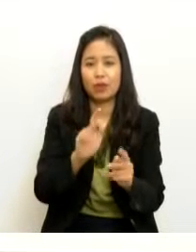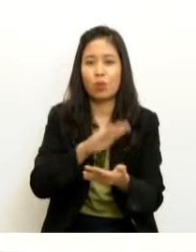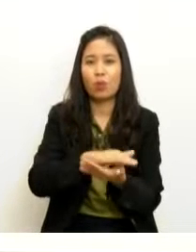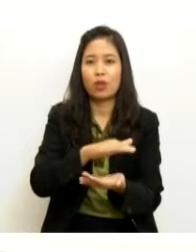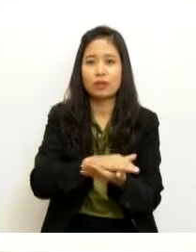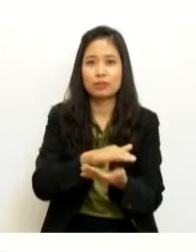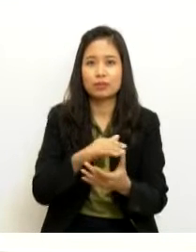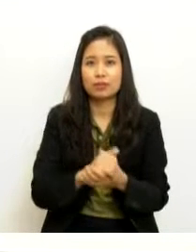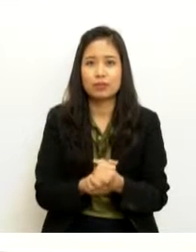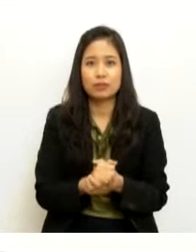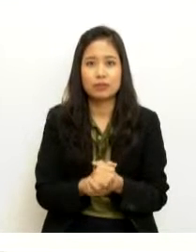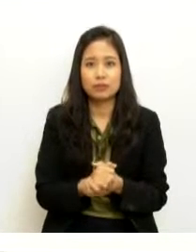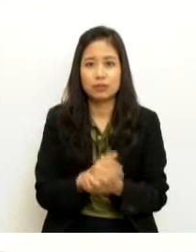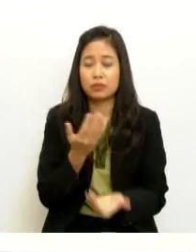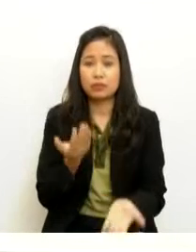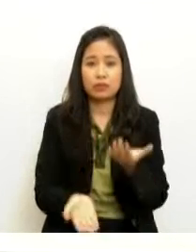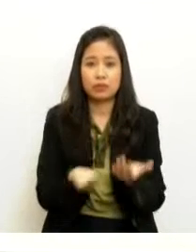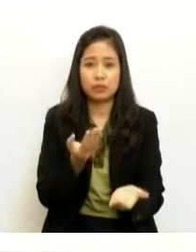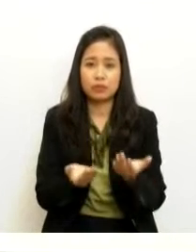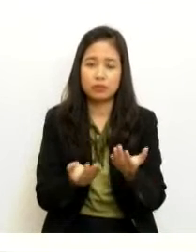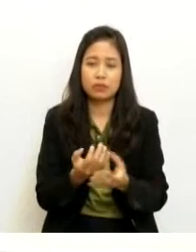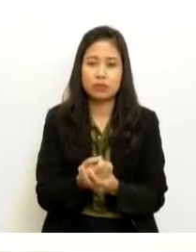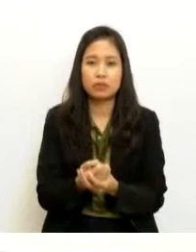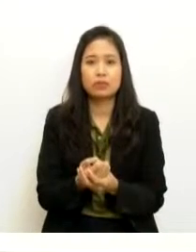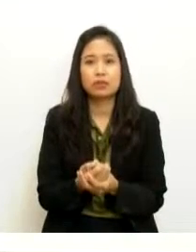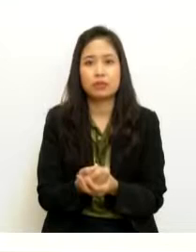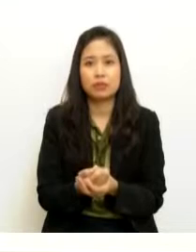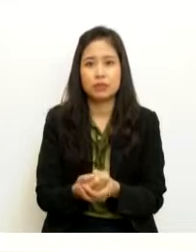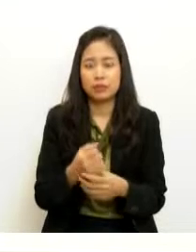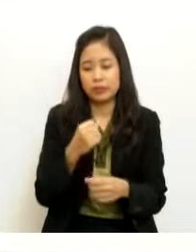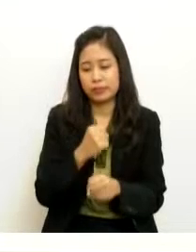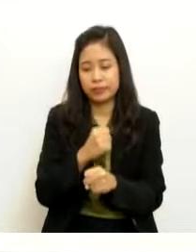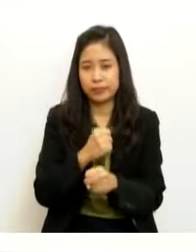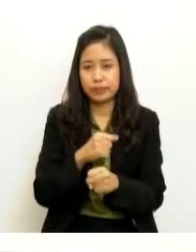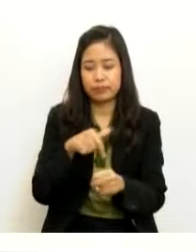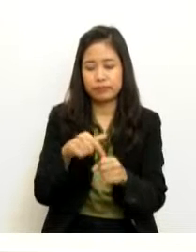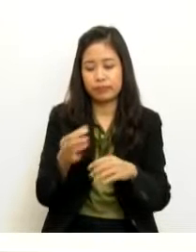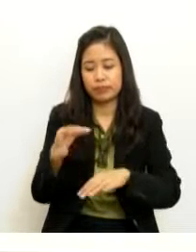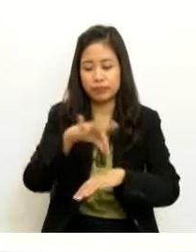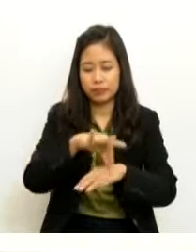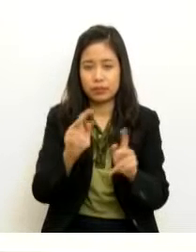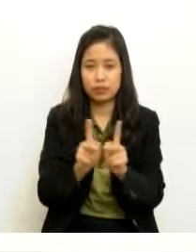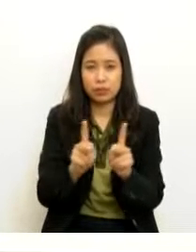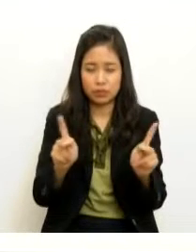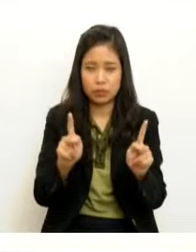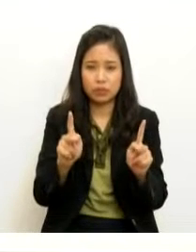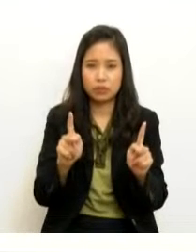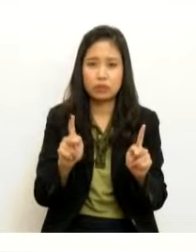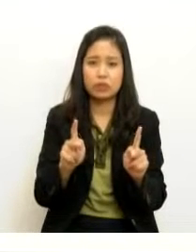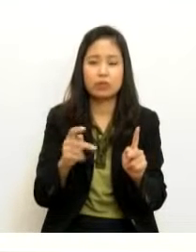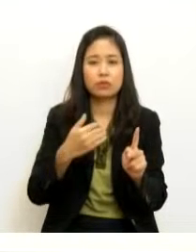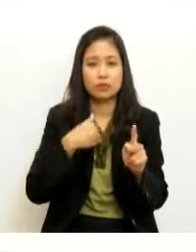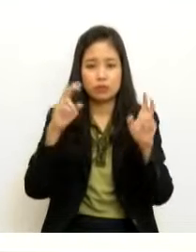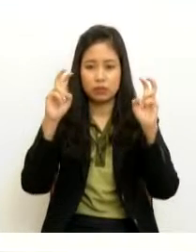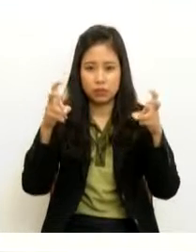ณะหนึ่งแต่อย่างไรก็ตามในการแต่งตั้งคณะกรรมการในคราวนี้นะครับมีประเด็นซึ่